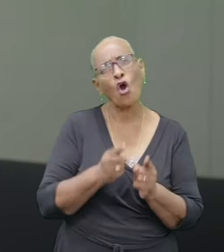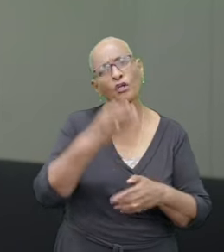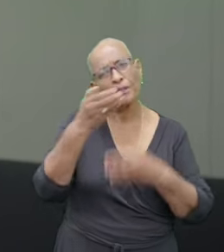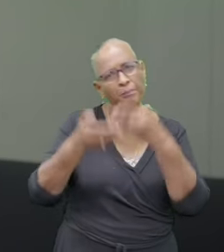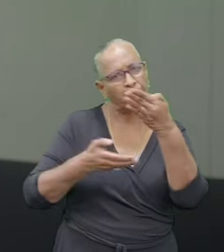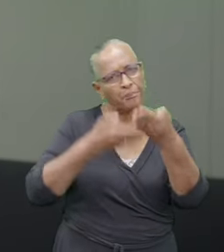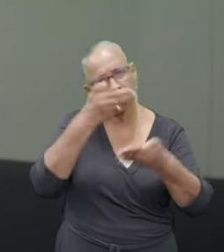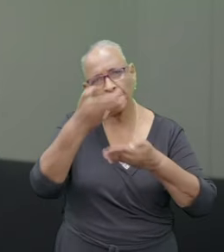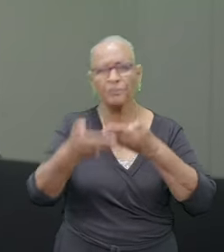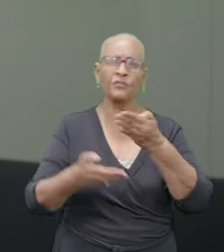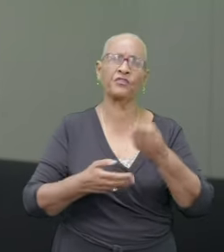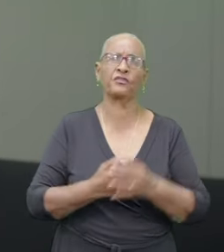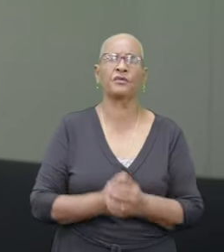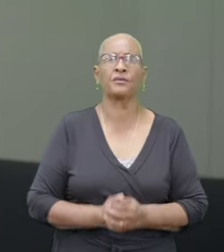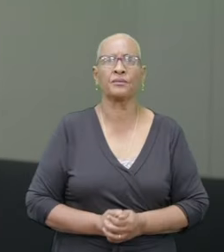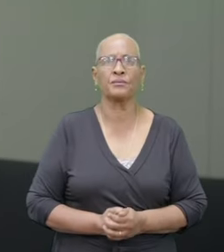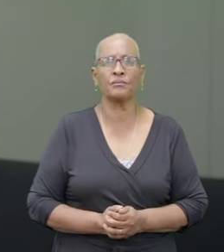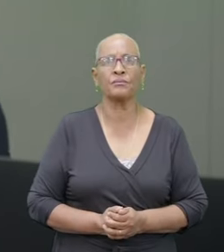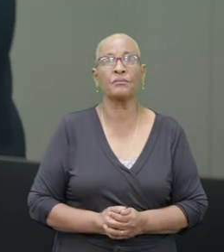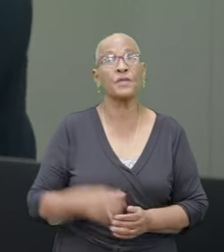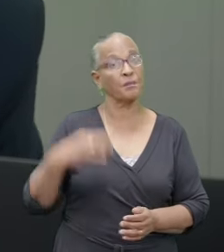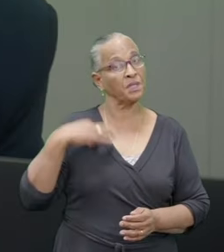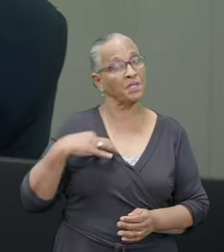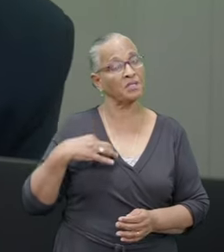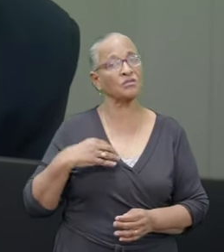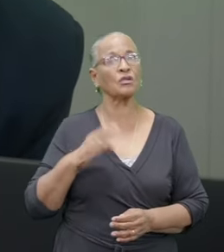houden. Minister, alstublieft.